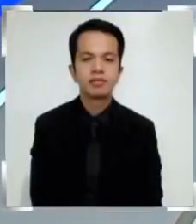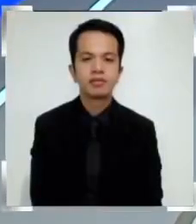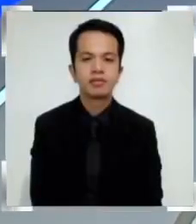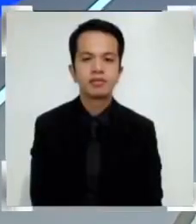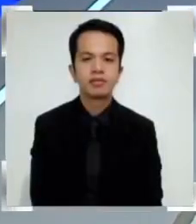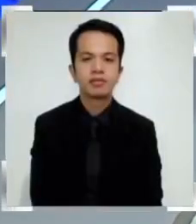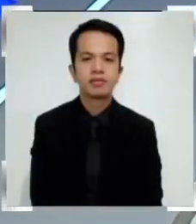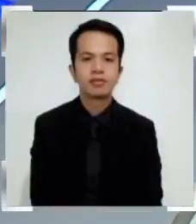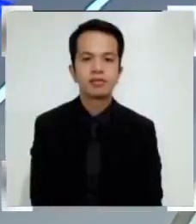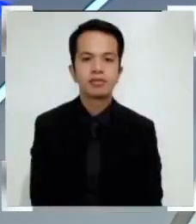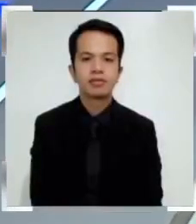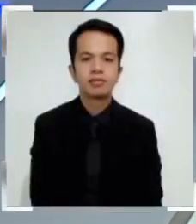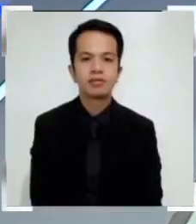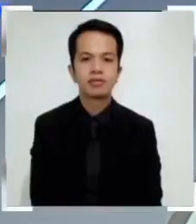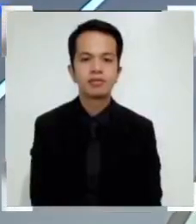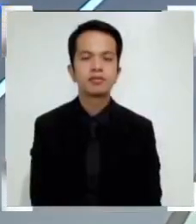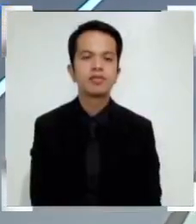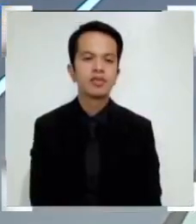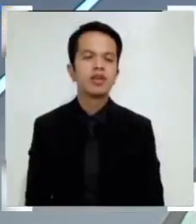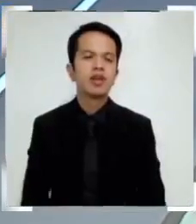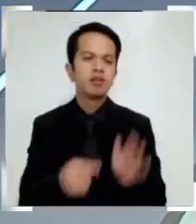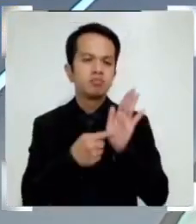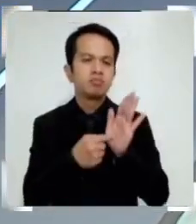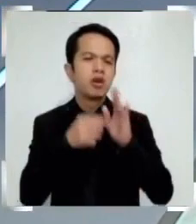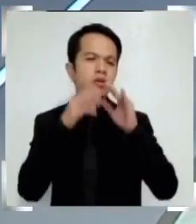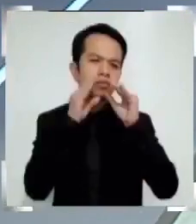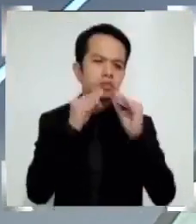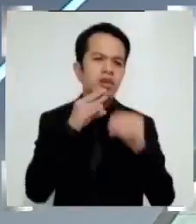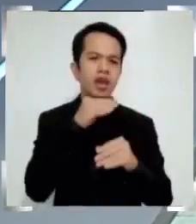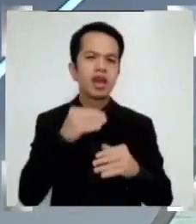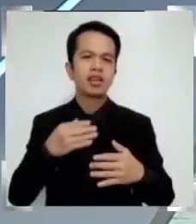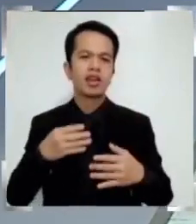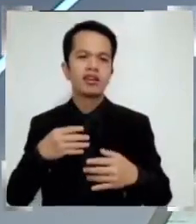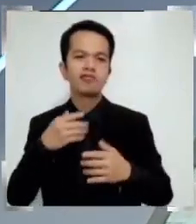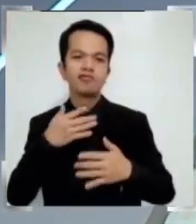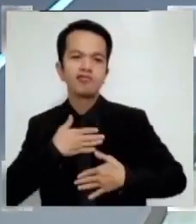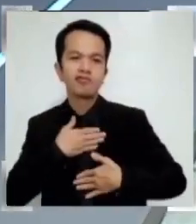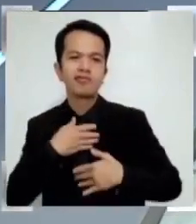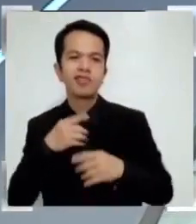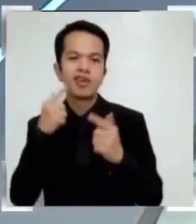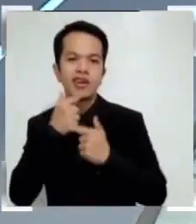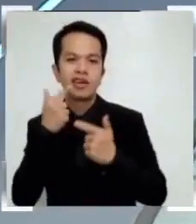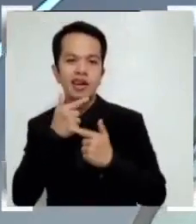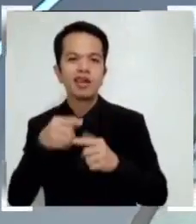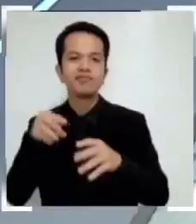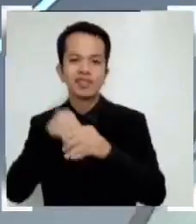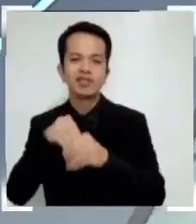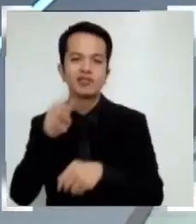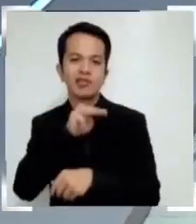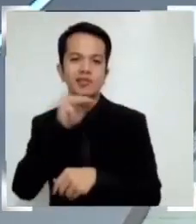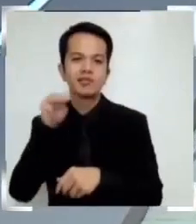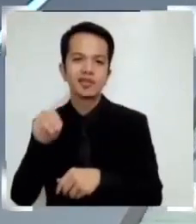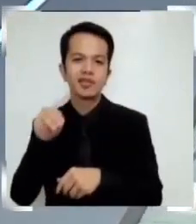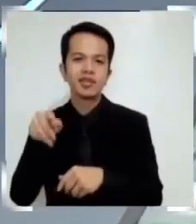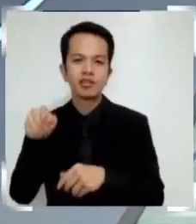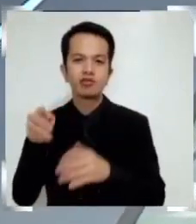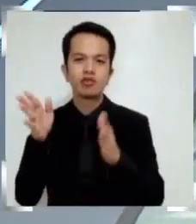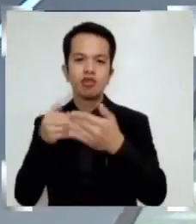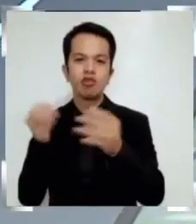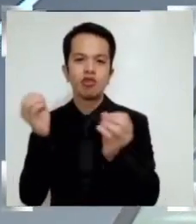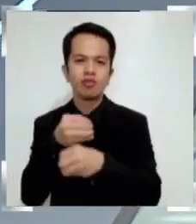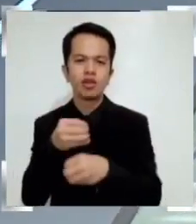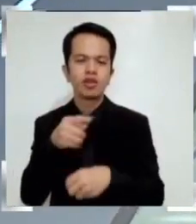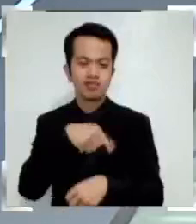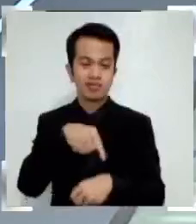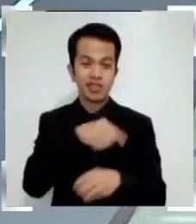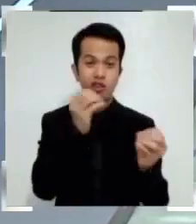Magkahalong sad vibes at katatawanan ang padespedida sa isang opisina sa Maynila. Ang mga kaopisina tila may padasal para